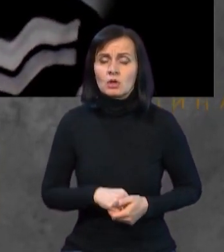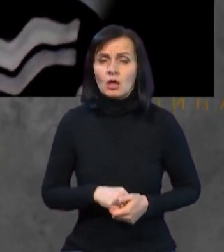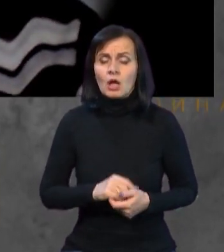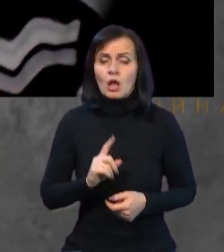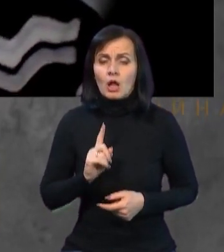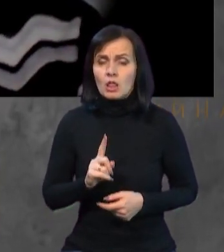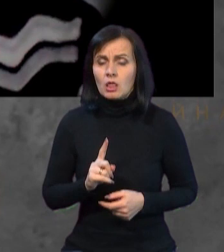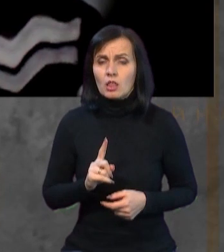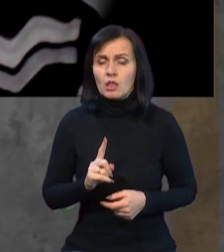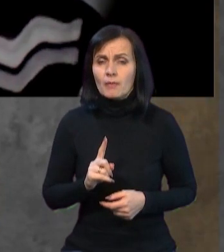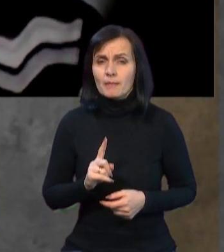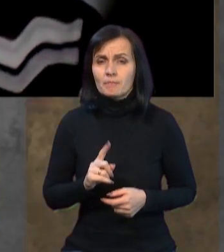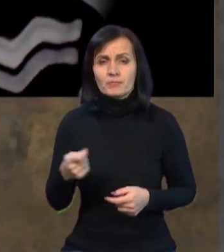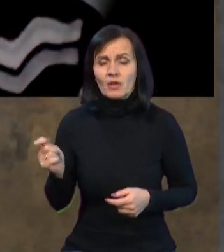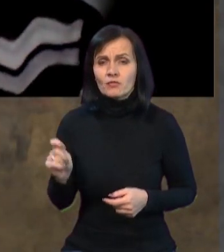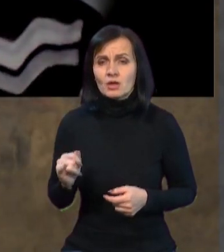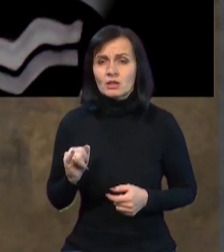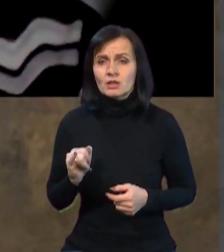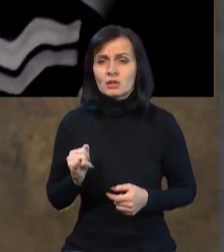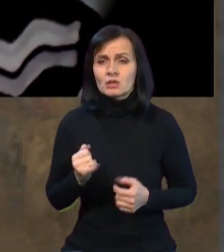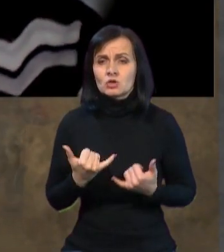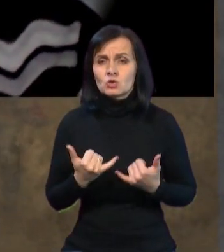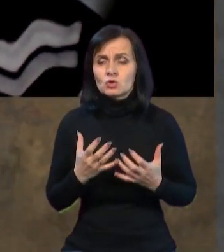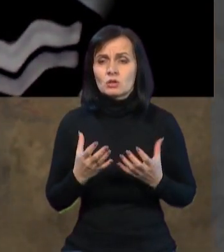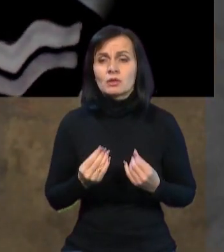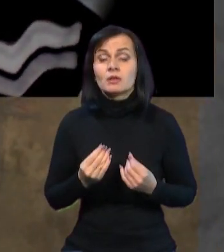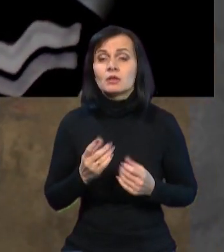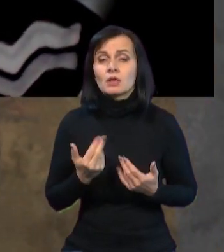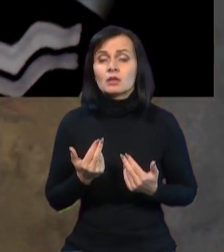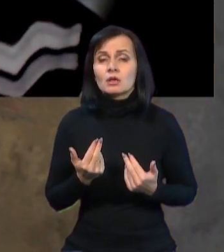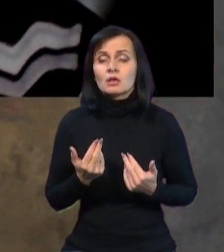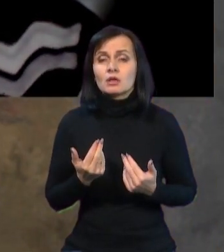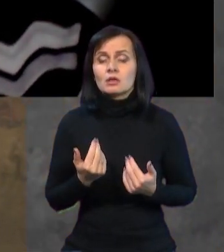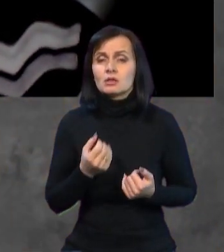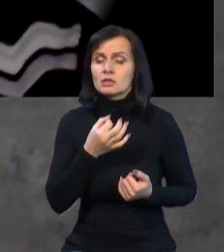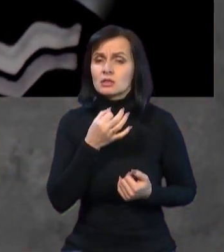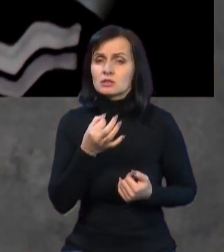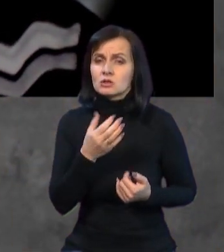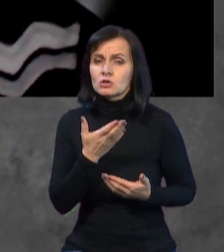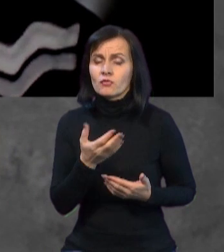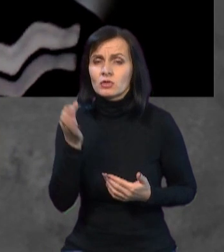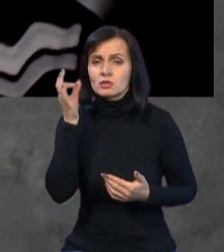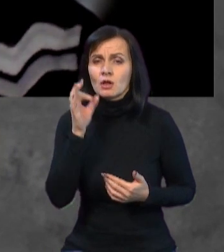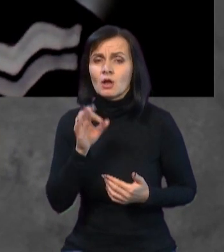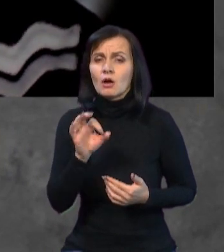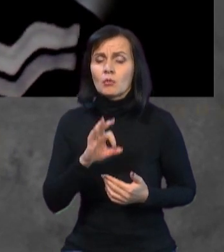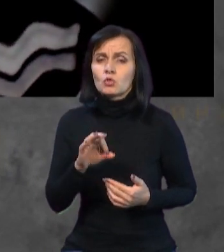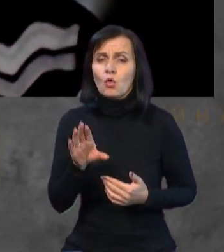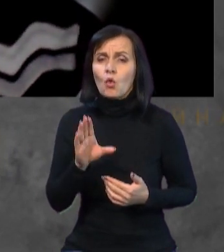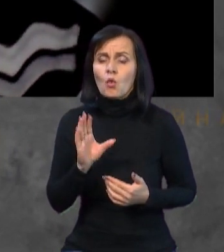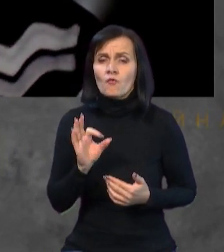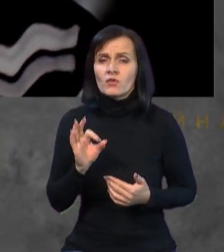однак війна. Пані Раїсо, на сьогоднішній день... Так. Ви згадали про ОВДП, облігації внутрішньої